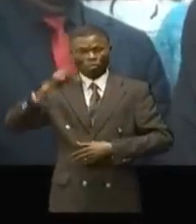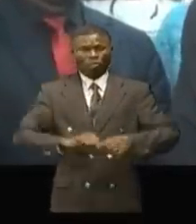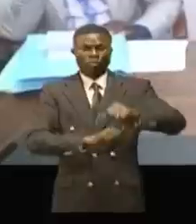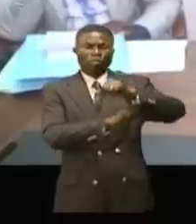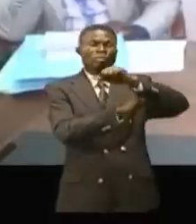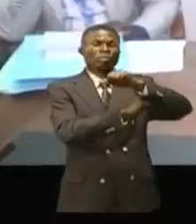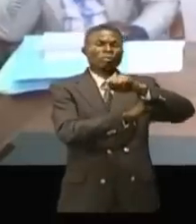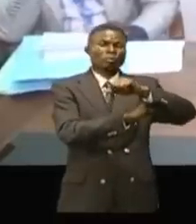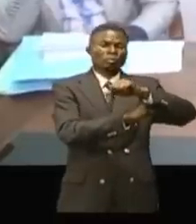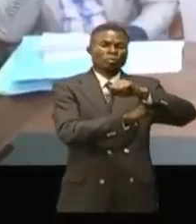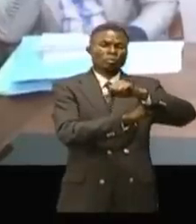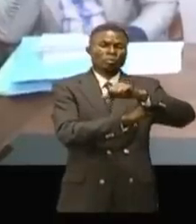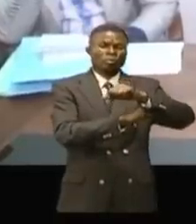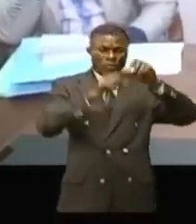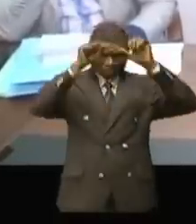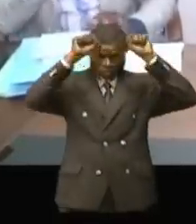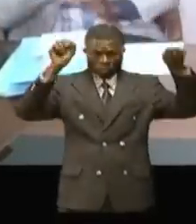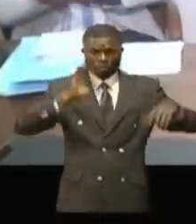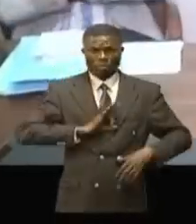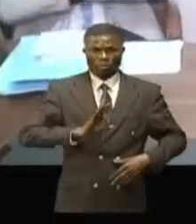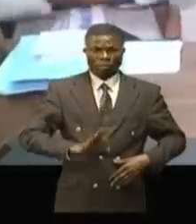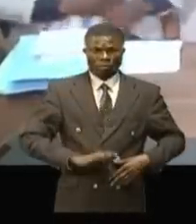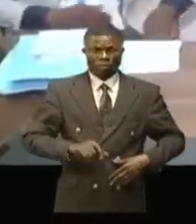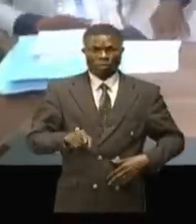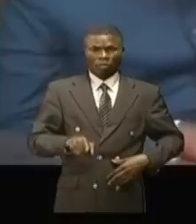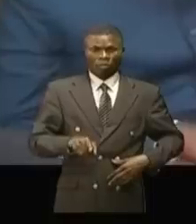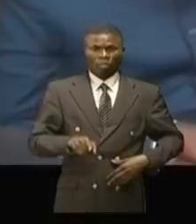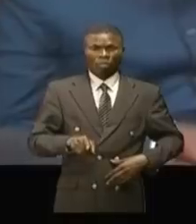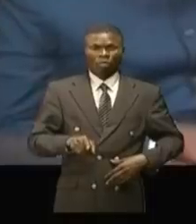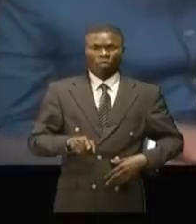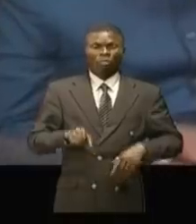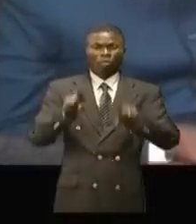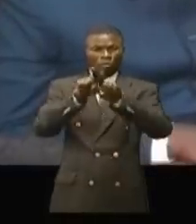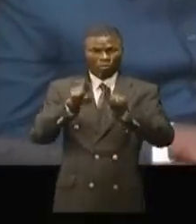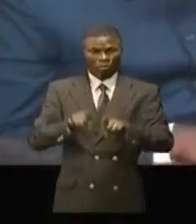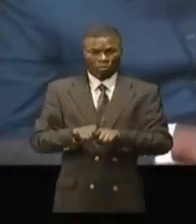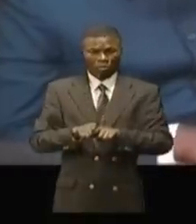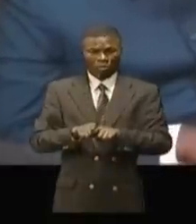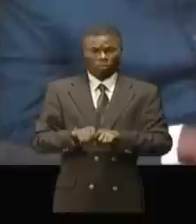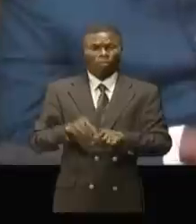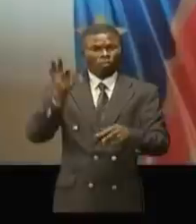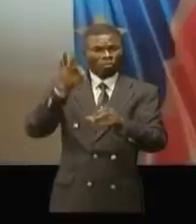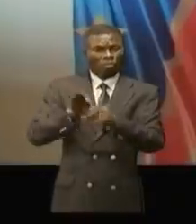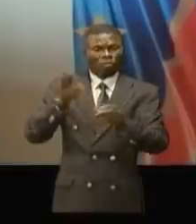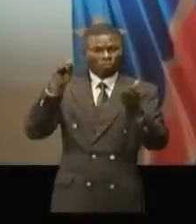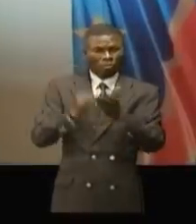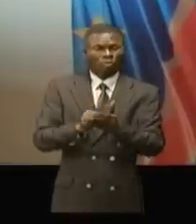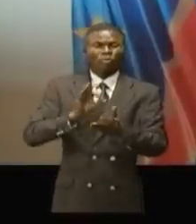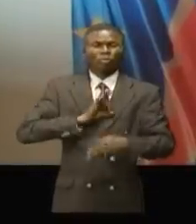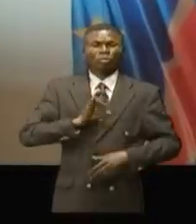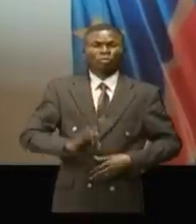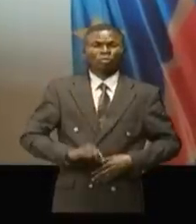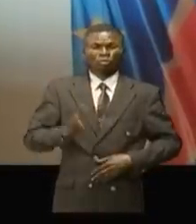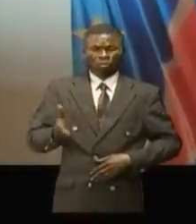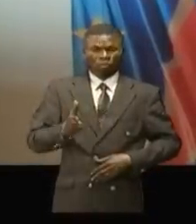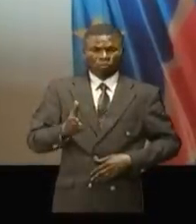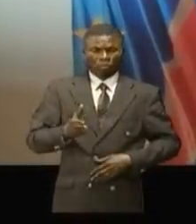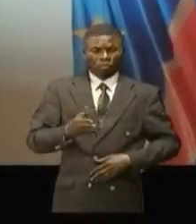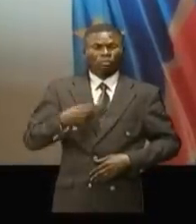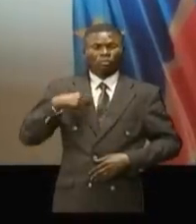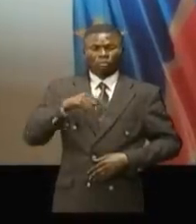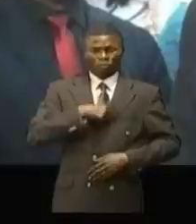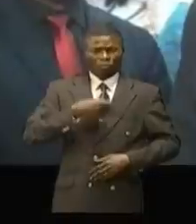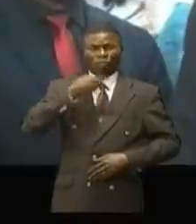soutiennent le président Félix-Antoine Tshisekedi, ainsi que sa réélection. Nous avons passé en